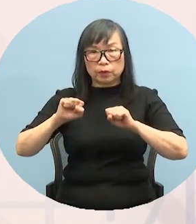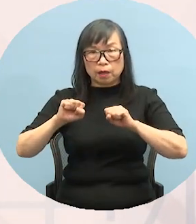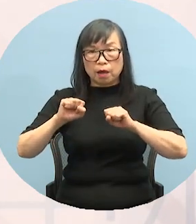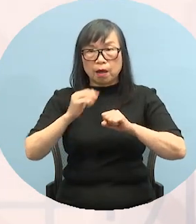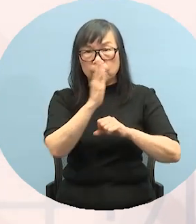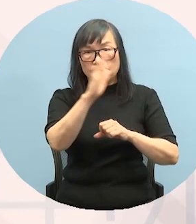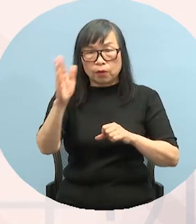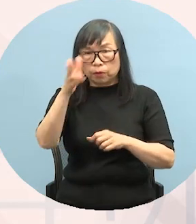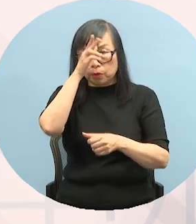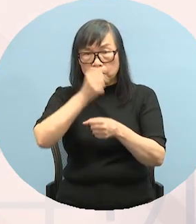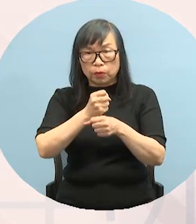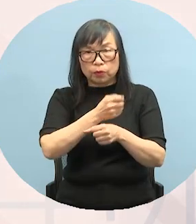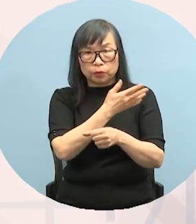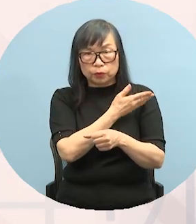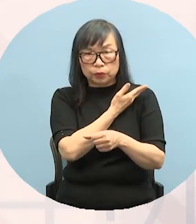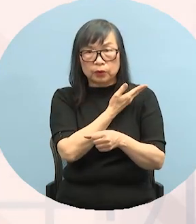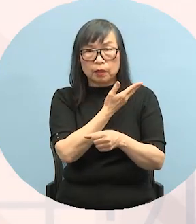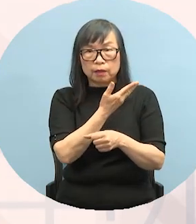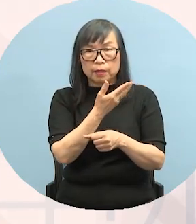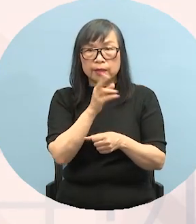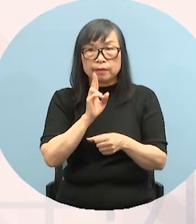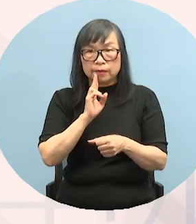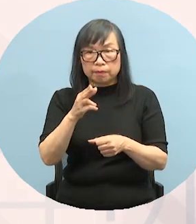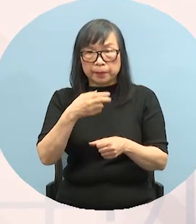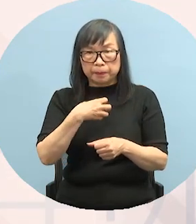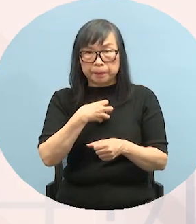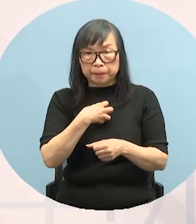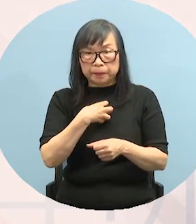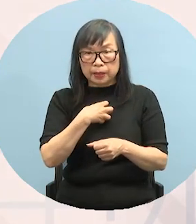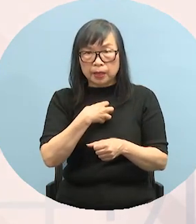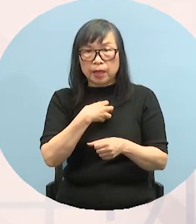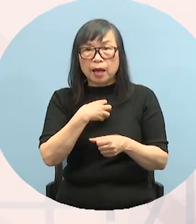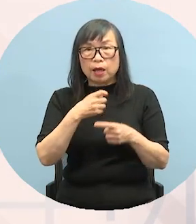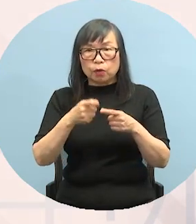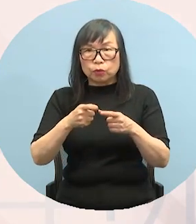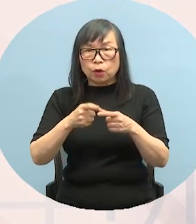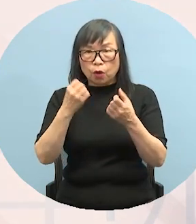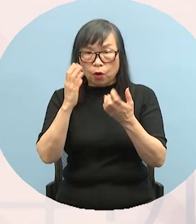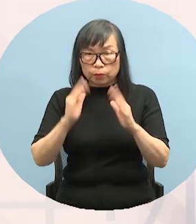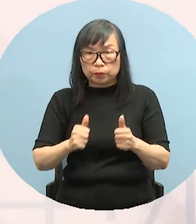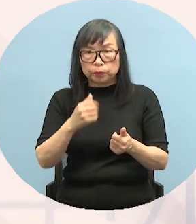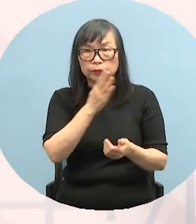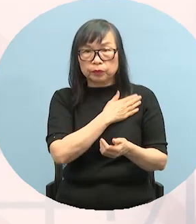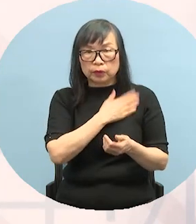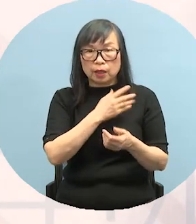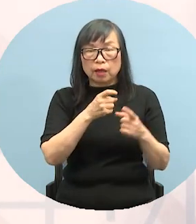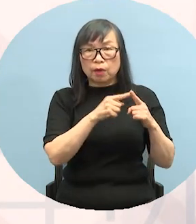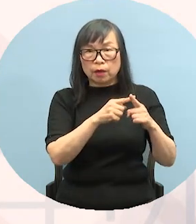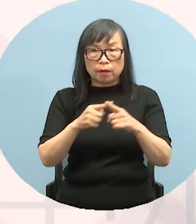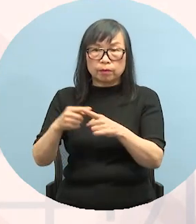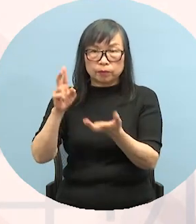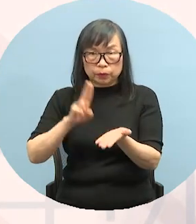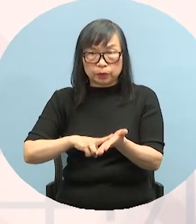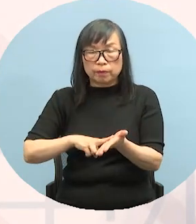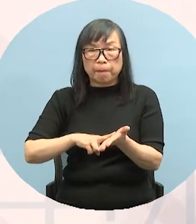到各级公务员都能够以一份使命感履职尽责，获得广大市民的信任。